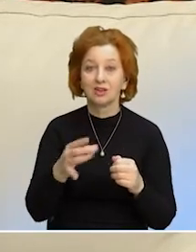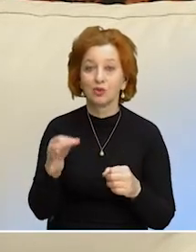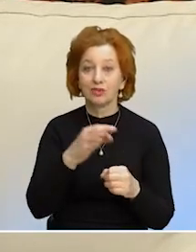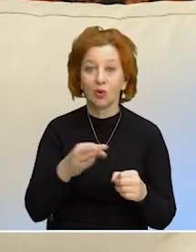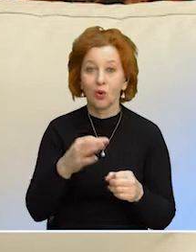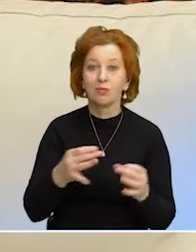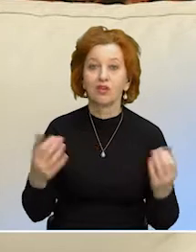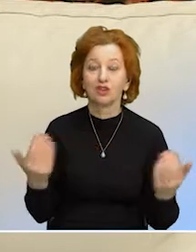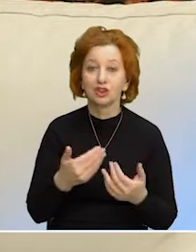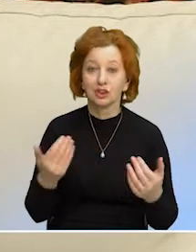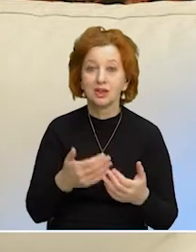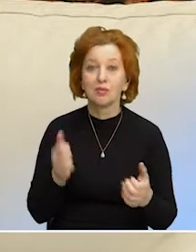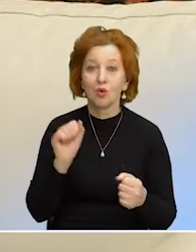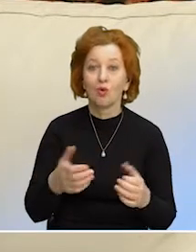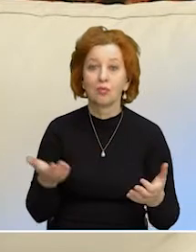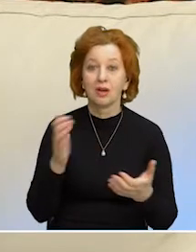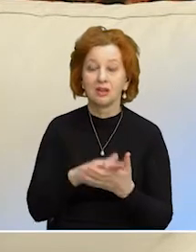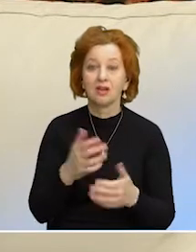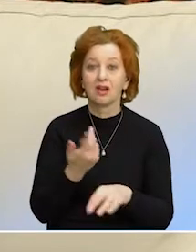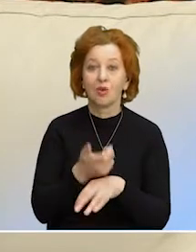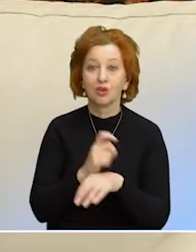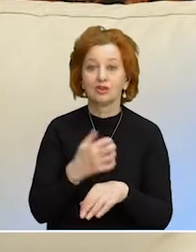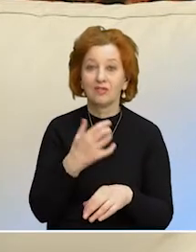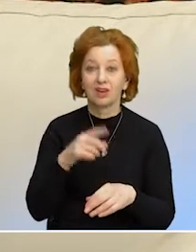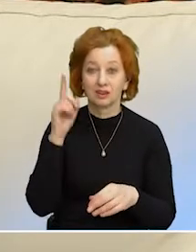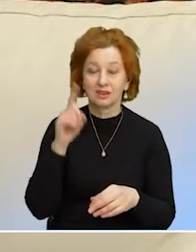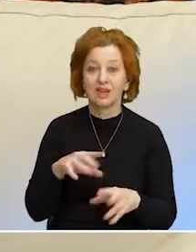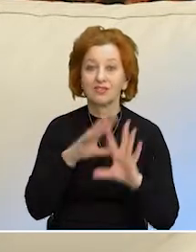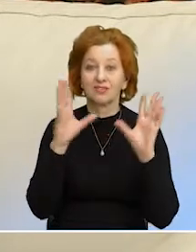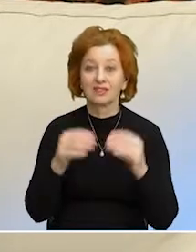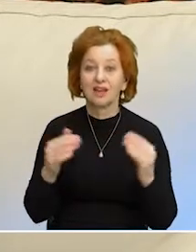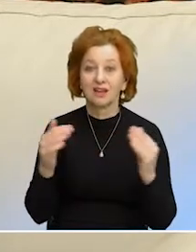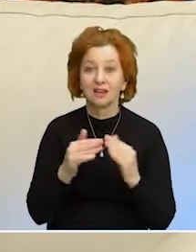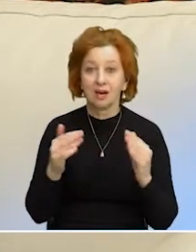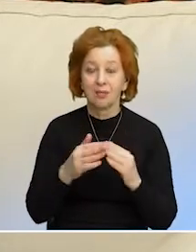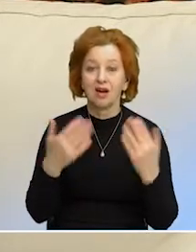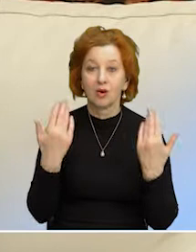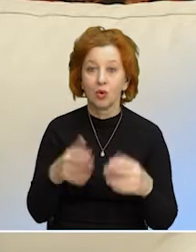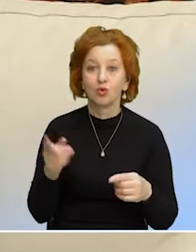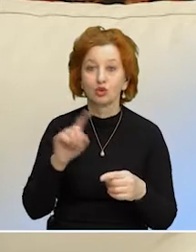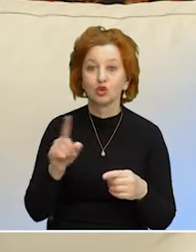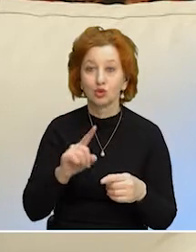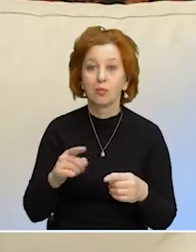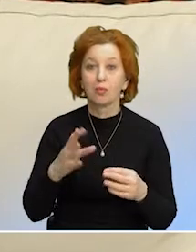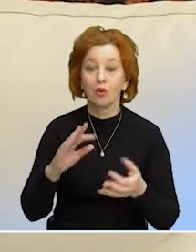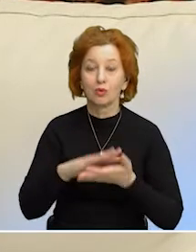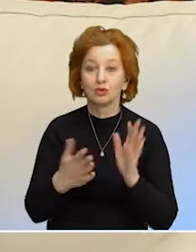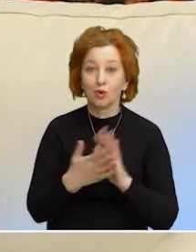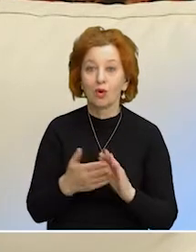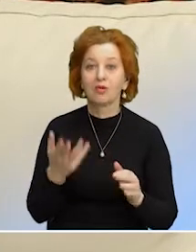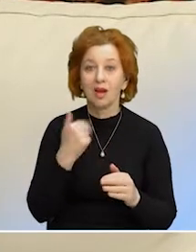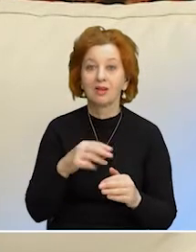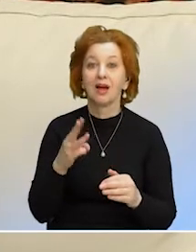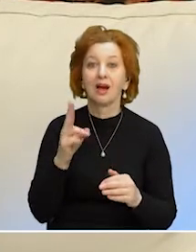года в Ростовской области. Кстати, жители с ней могут ознакомиться, это очень важно. Они все знают, что уже все дома у нас в этой региональной программе распределены по срокам,